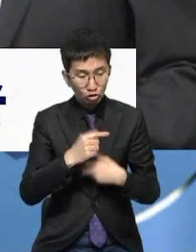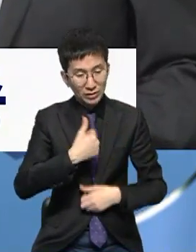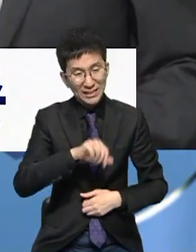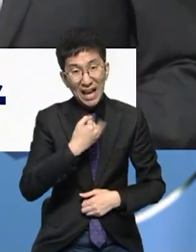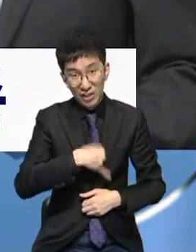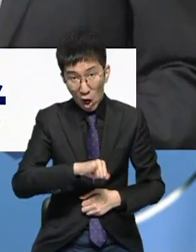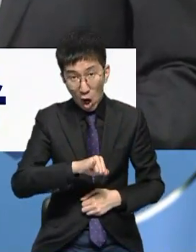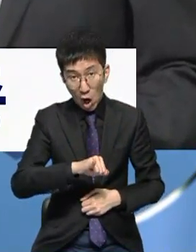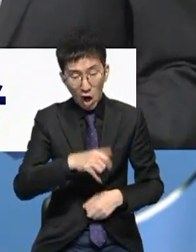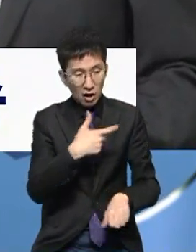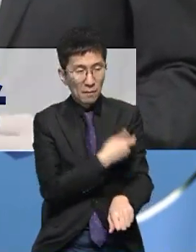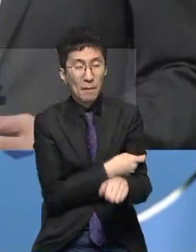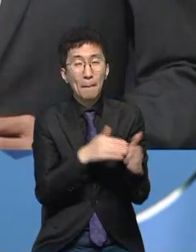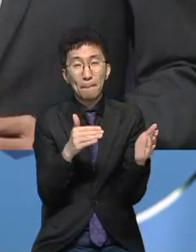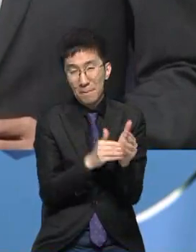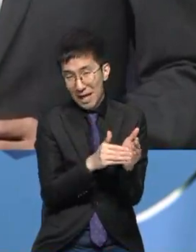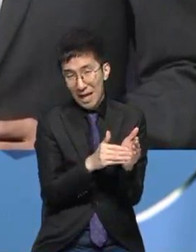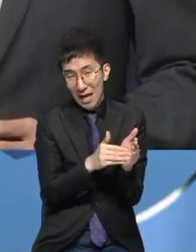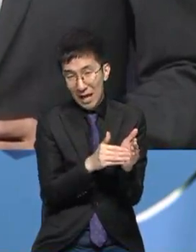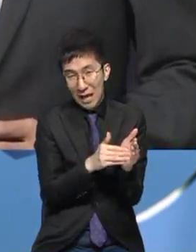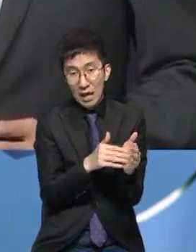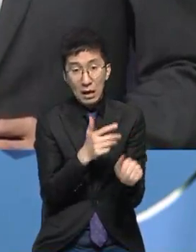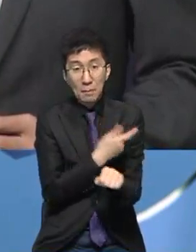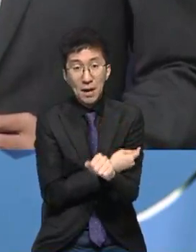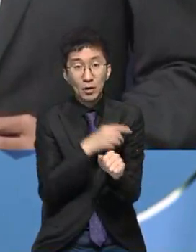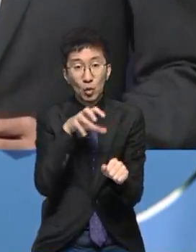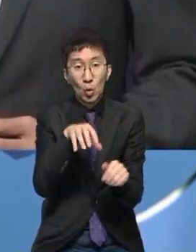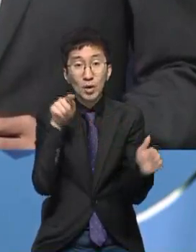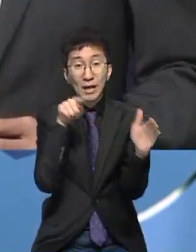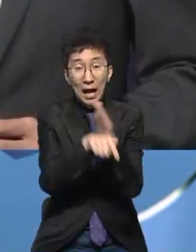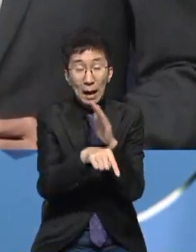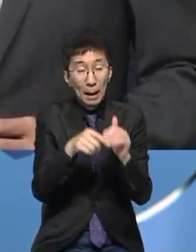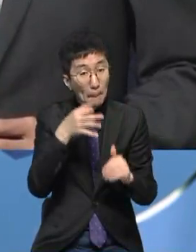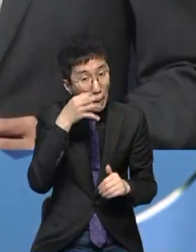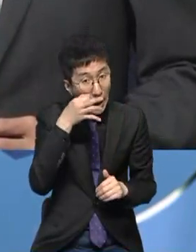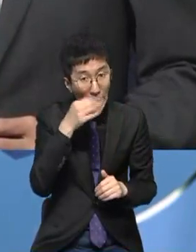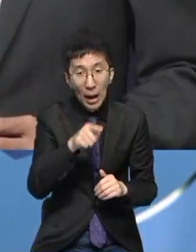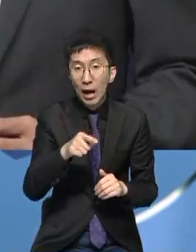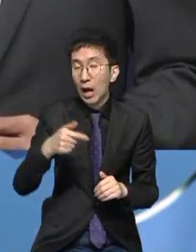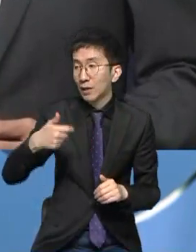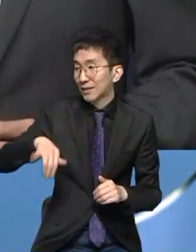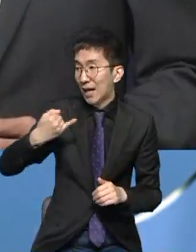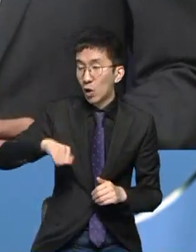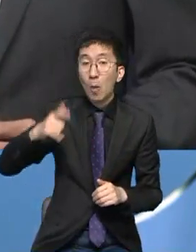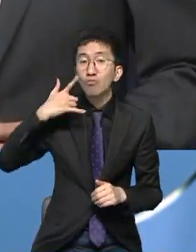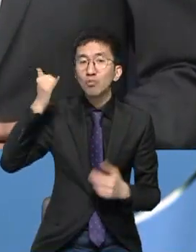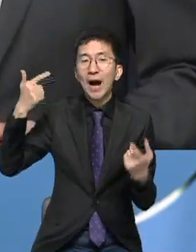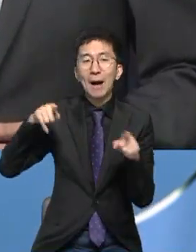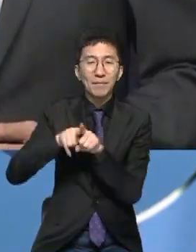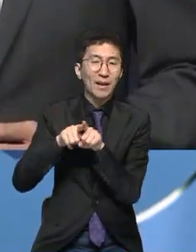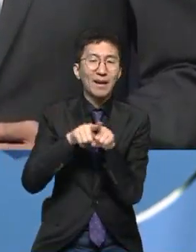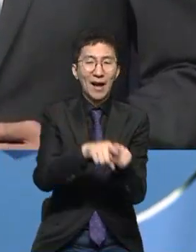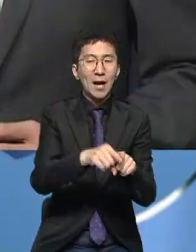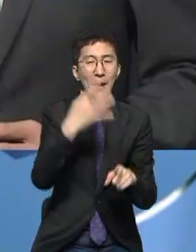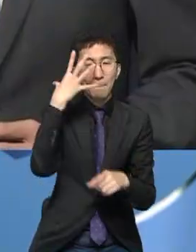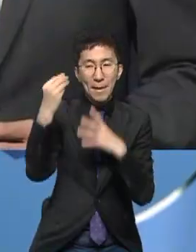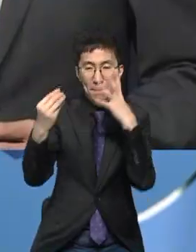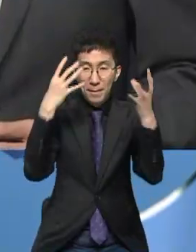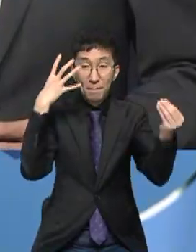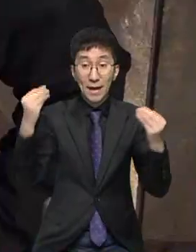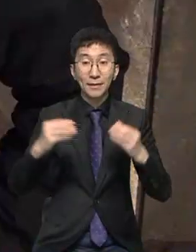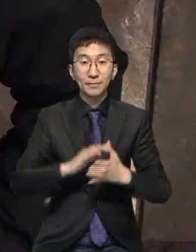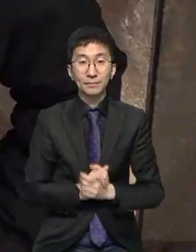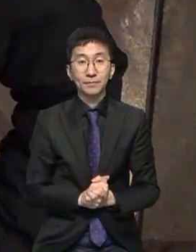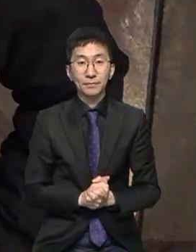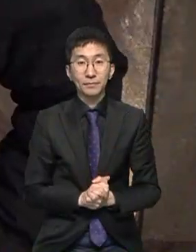마쳤는데요. 버지니아 백신 접종소에 가보니 아이들 접종을 위해 찾아온 부모들을 많이 만날 수 있었습니다.